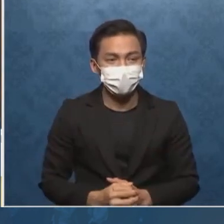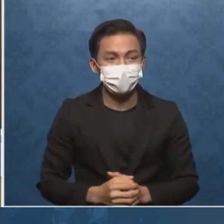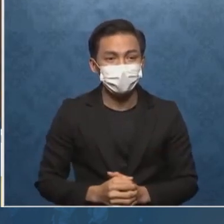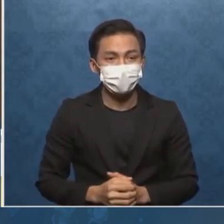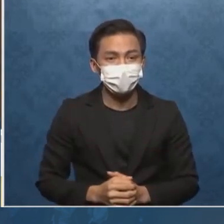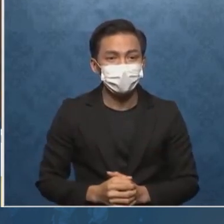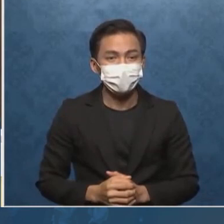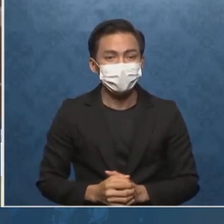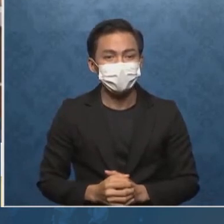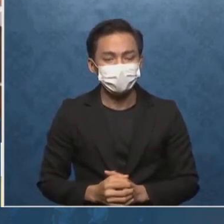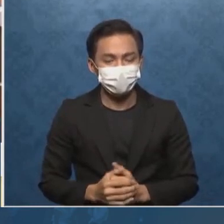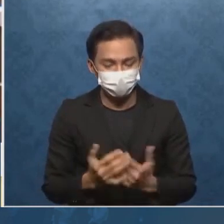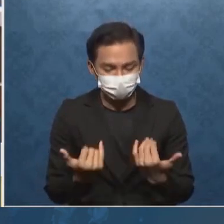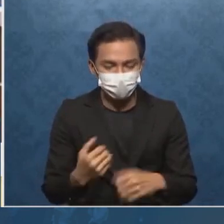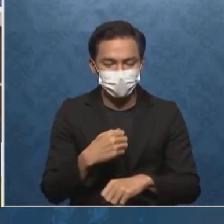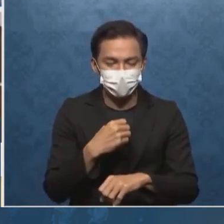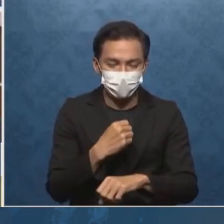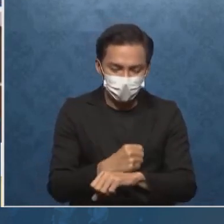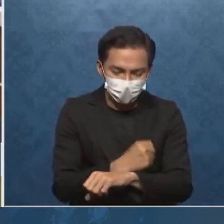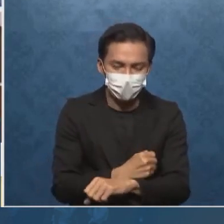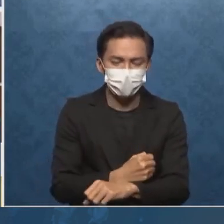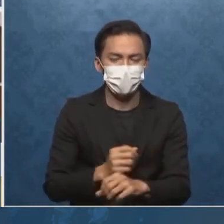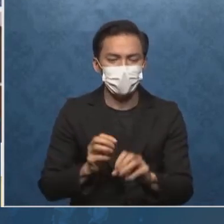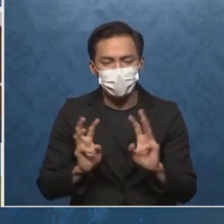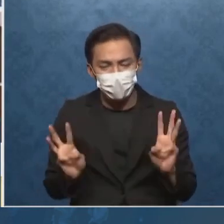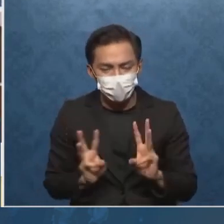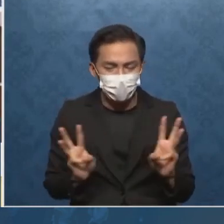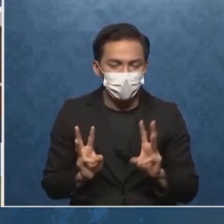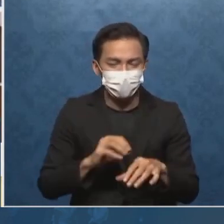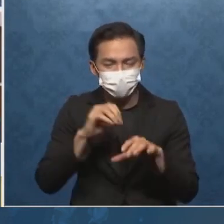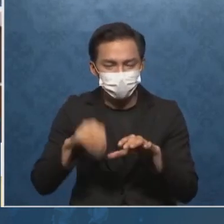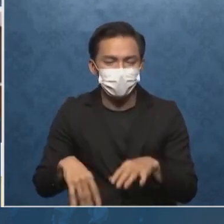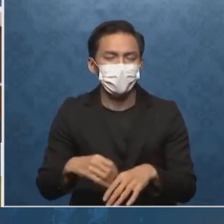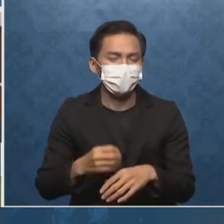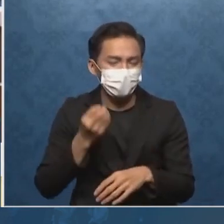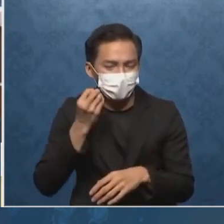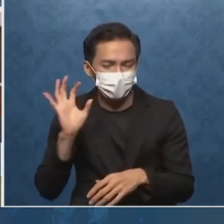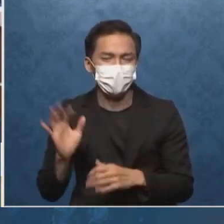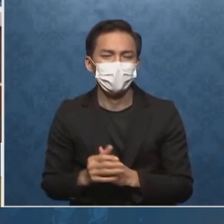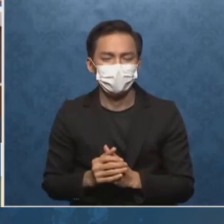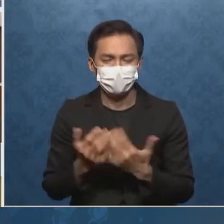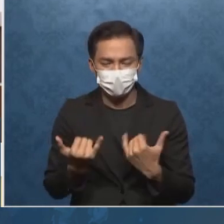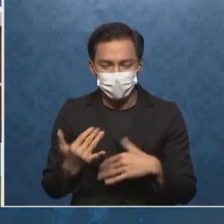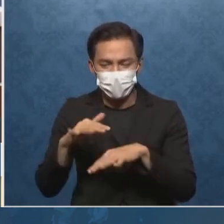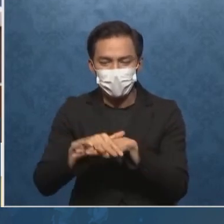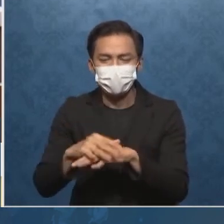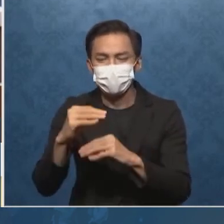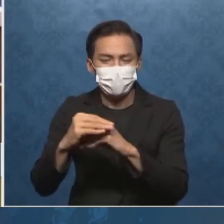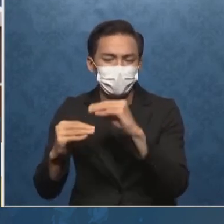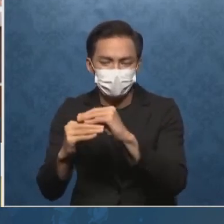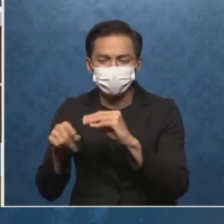เรียกว่าและงานนะครับที่ตกงานแล้วไปอยู่บ้านกลับไปหลายรอบครับก็ยังไม่ได้เข้าร่วมโครงการนี้